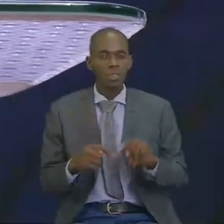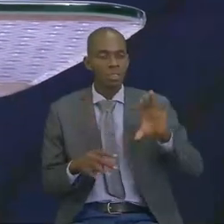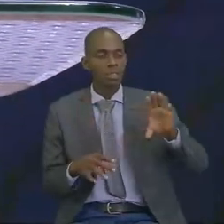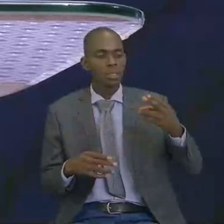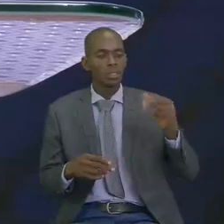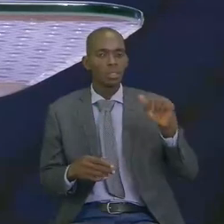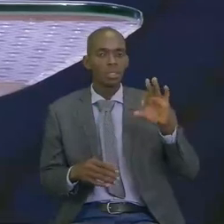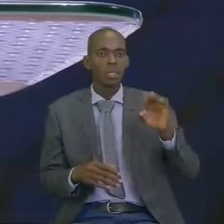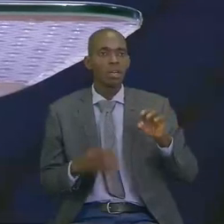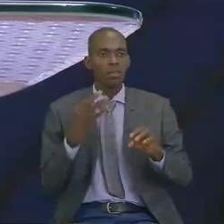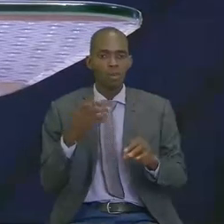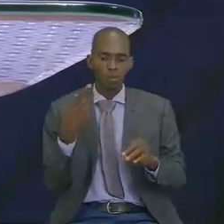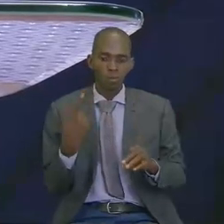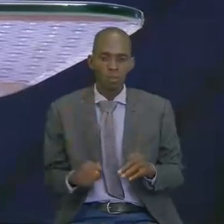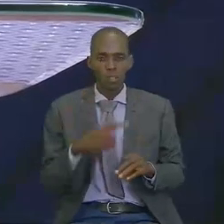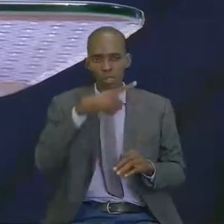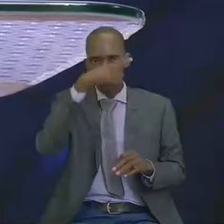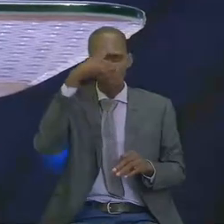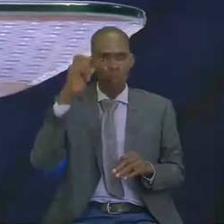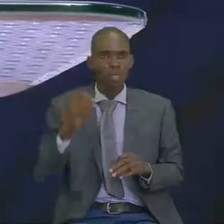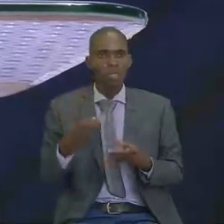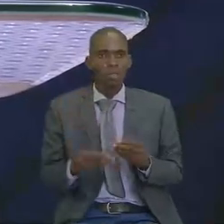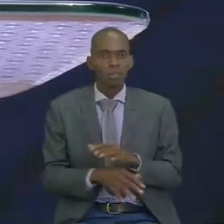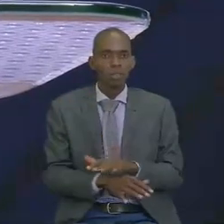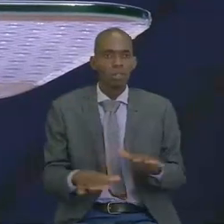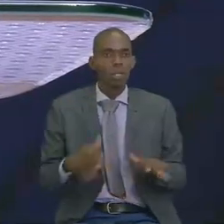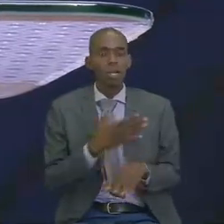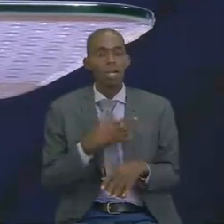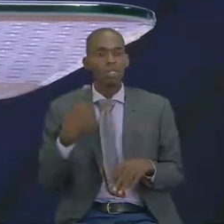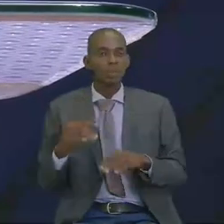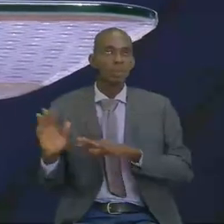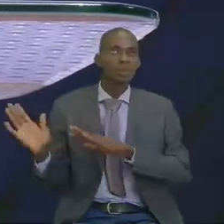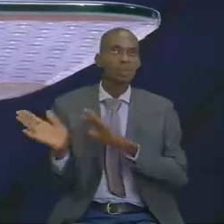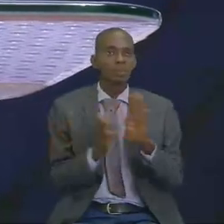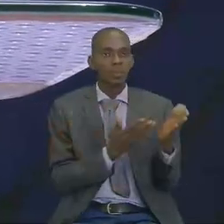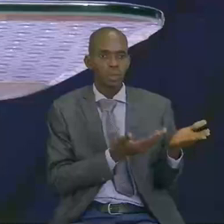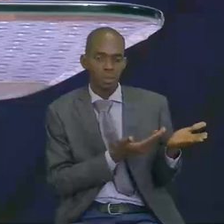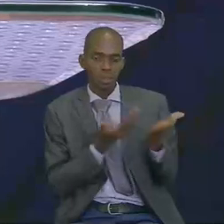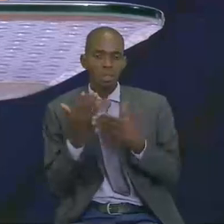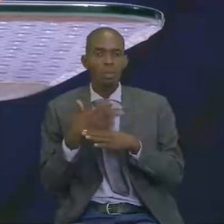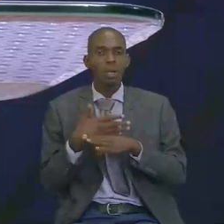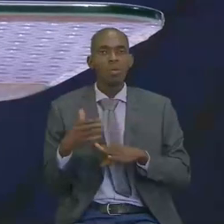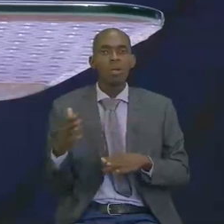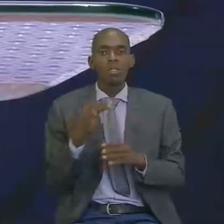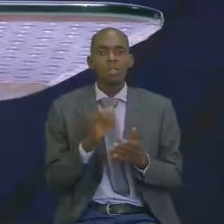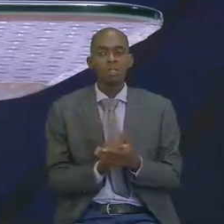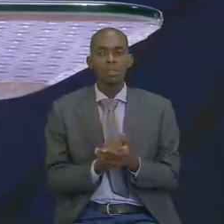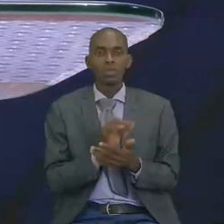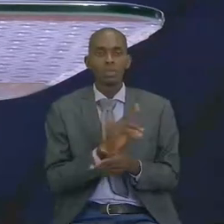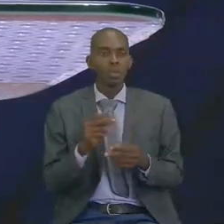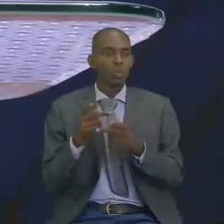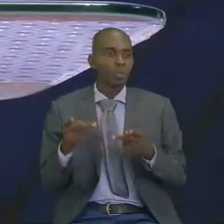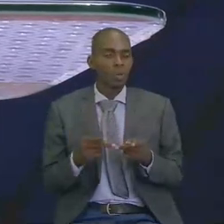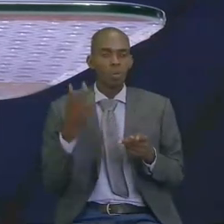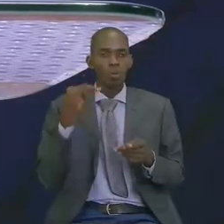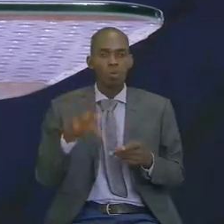s'échappe d'une aire en été. Le vent les emporta et nulle